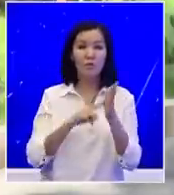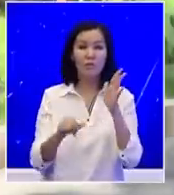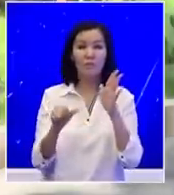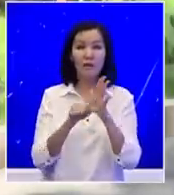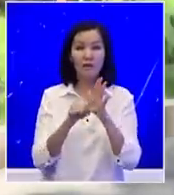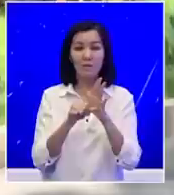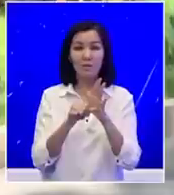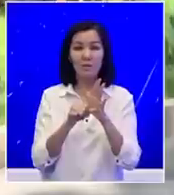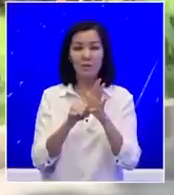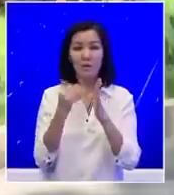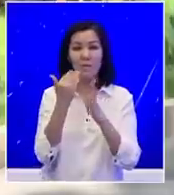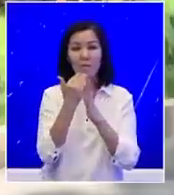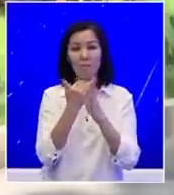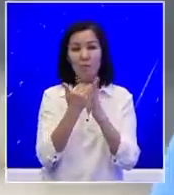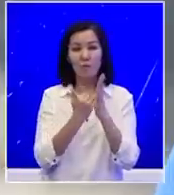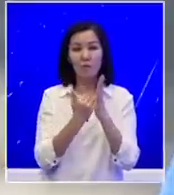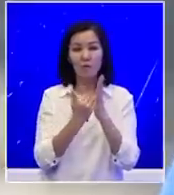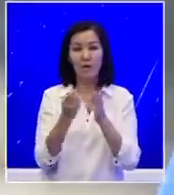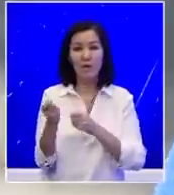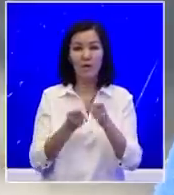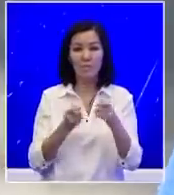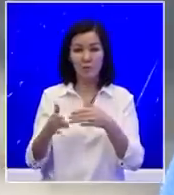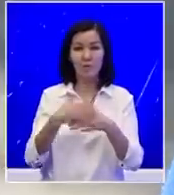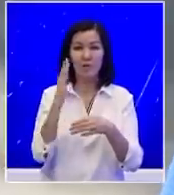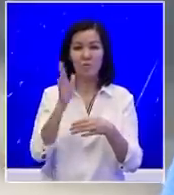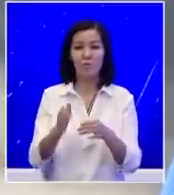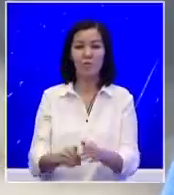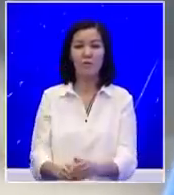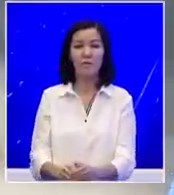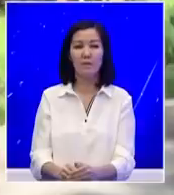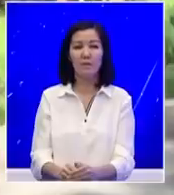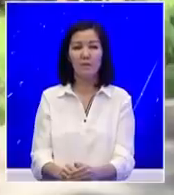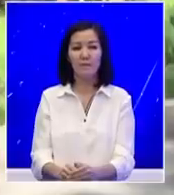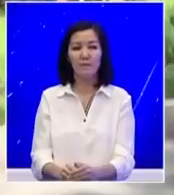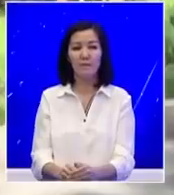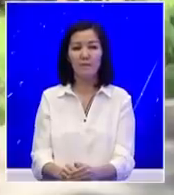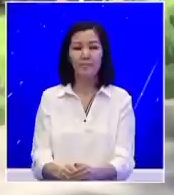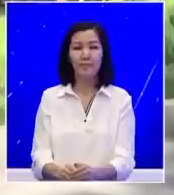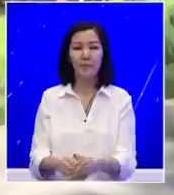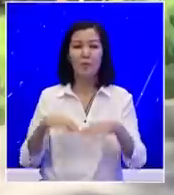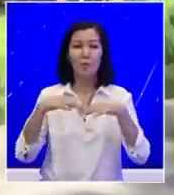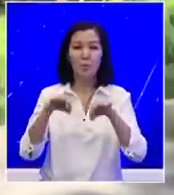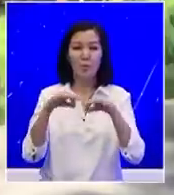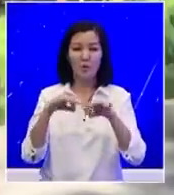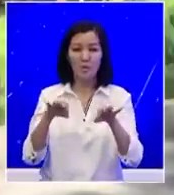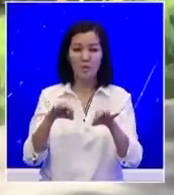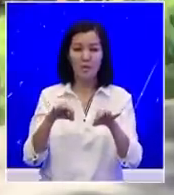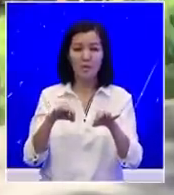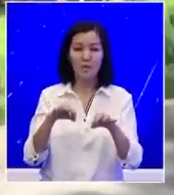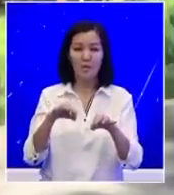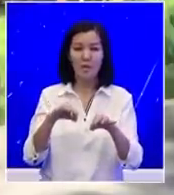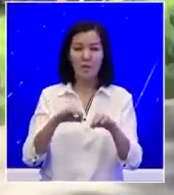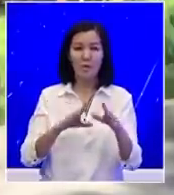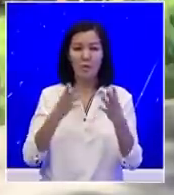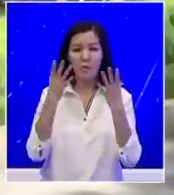476-шы бабы бойынша әкімшілік шара тартылады. Негізі жеке көліктер күндізді